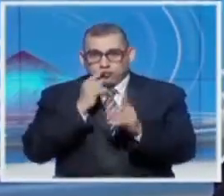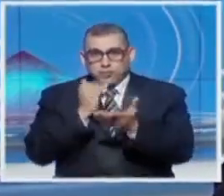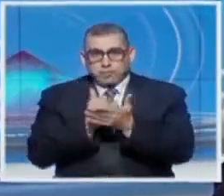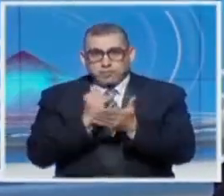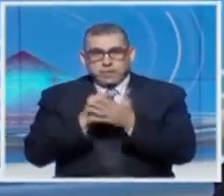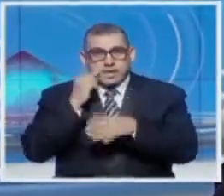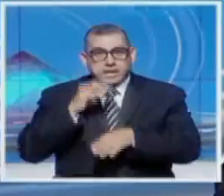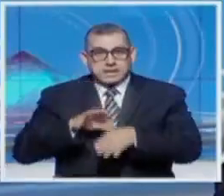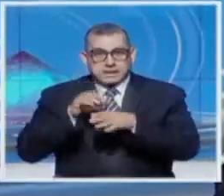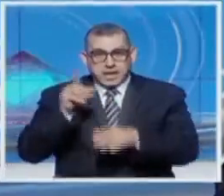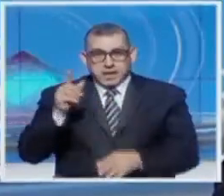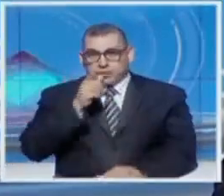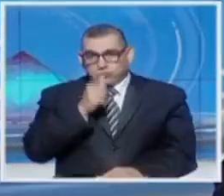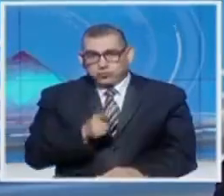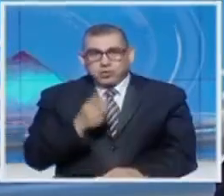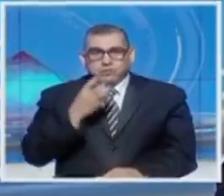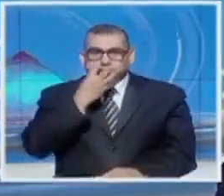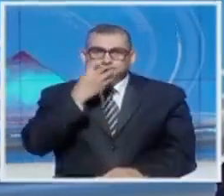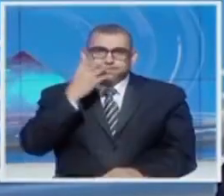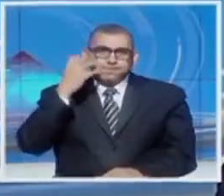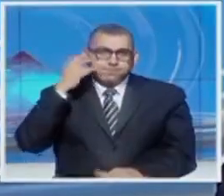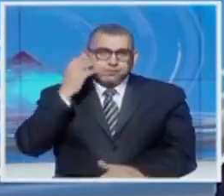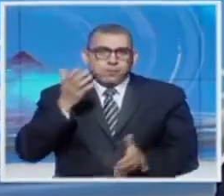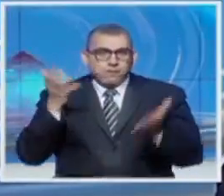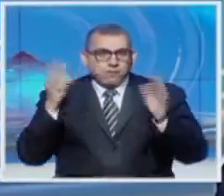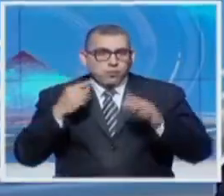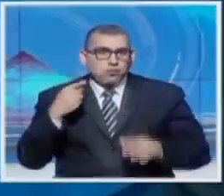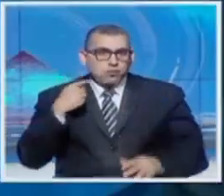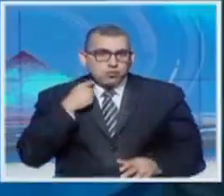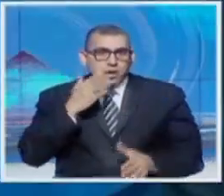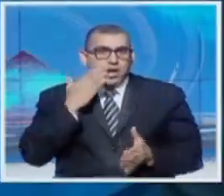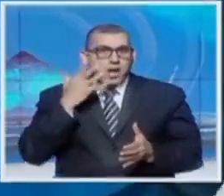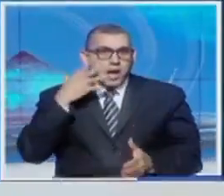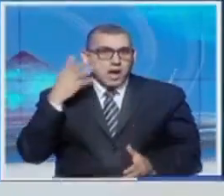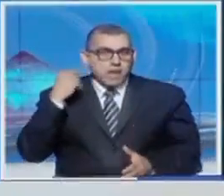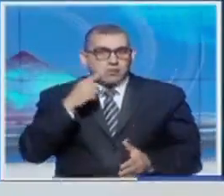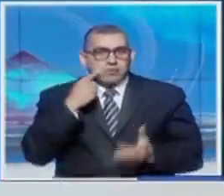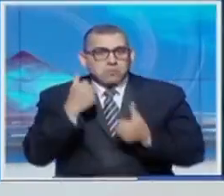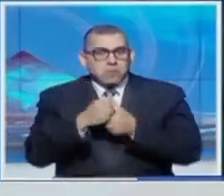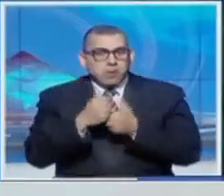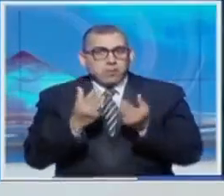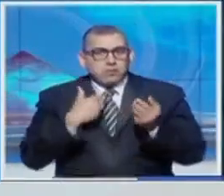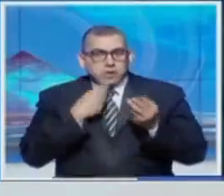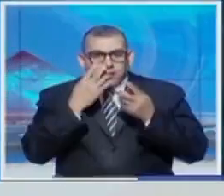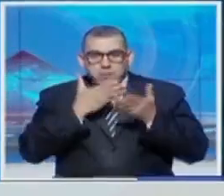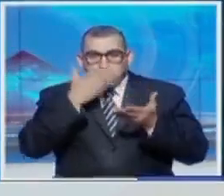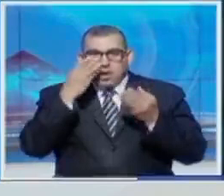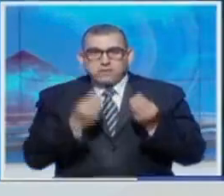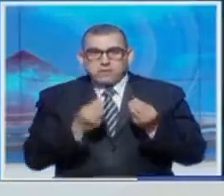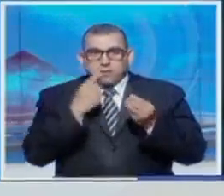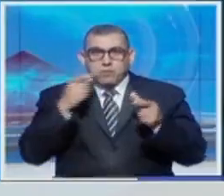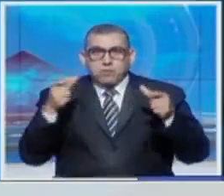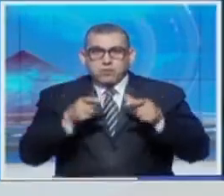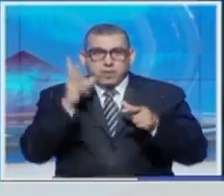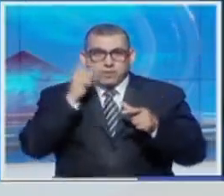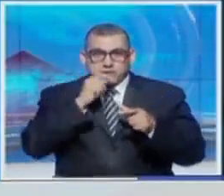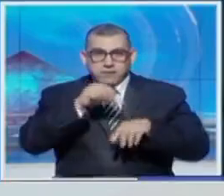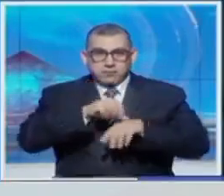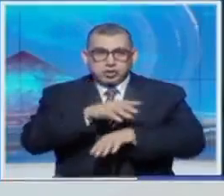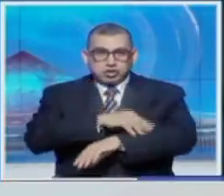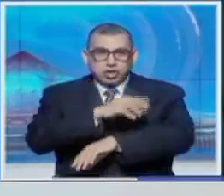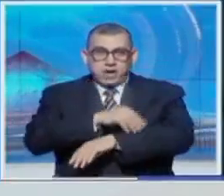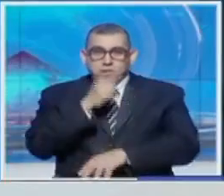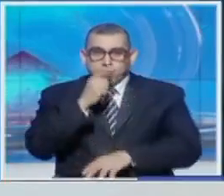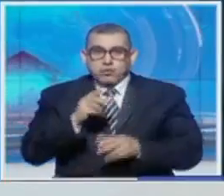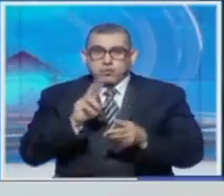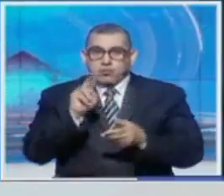للشؤون الإنسانية مارتن جريفيث أن حجم الكارثة في ليبيا ما زال مجهولا، وقال في مؤتمر صحفي في جنيف إن